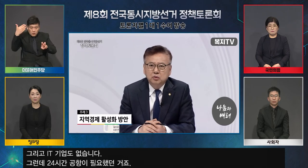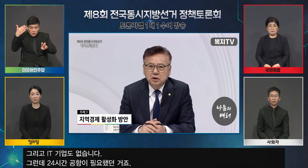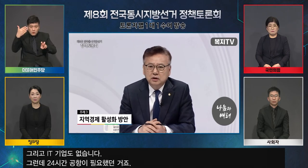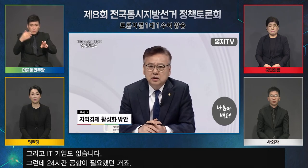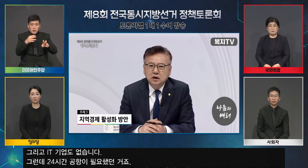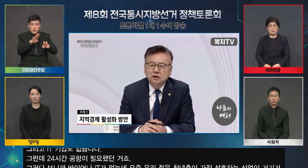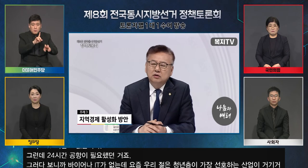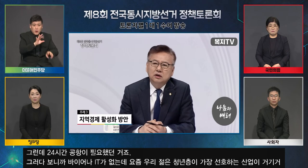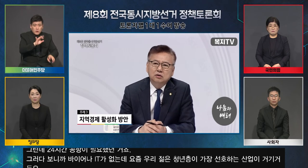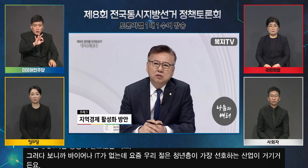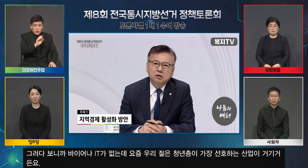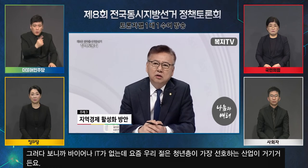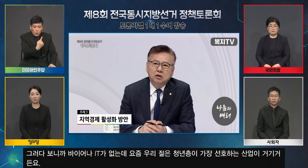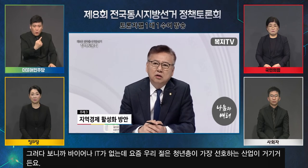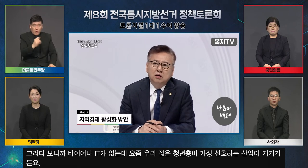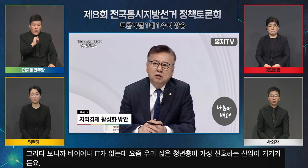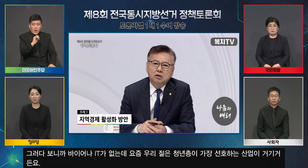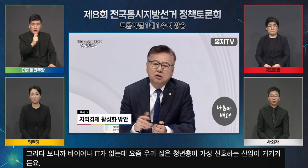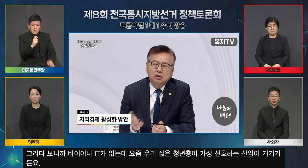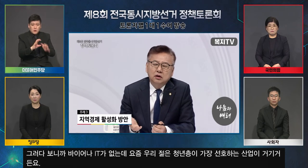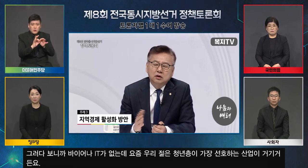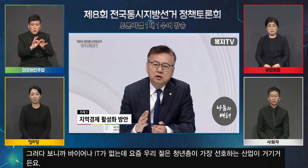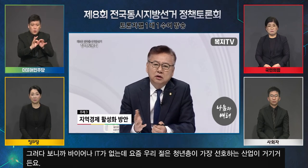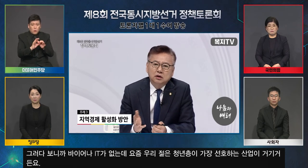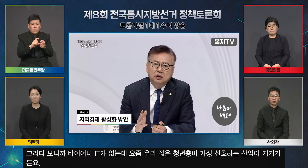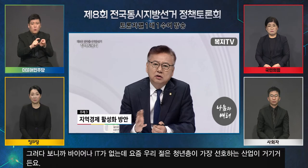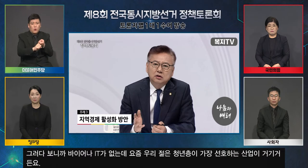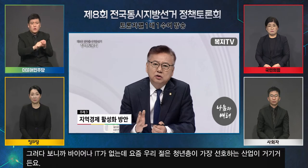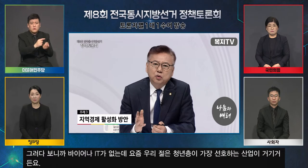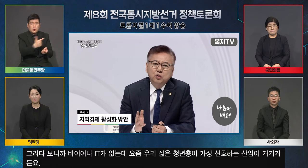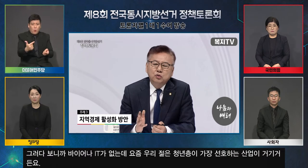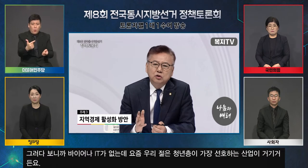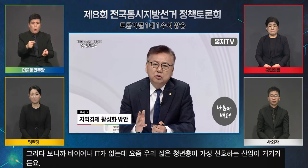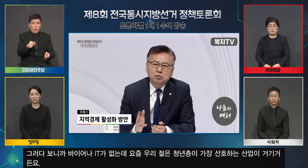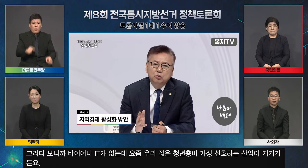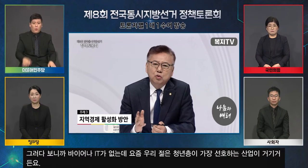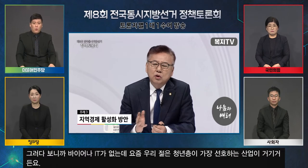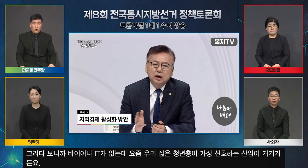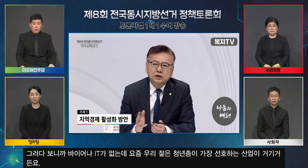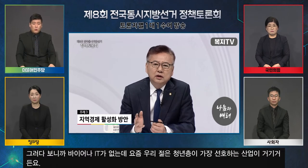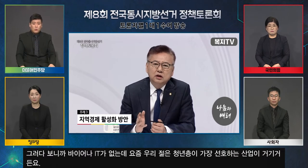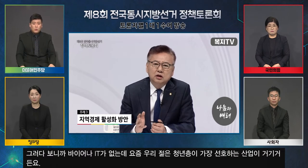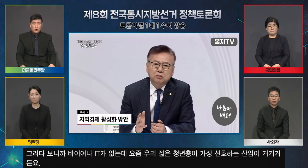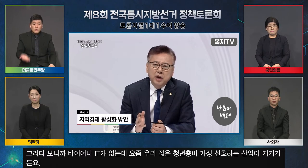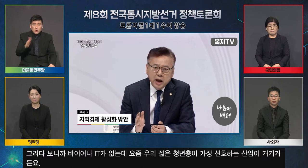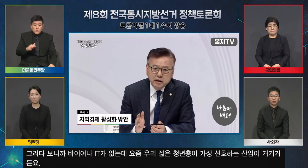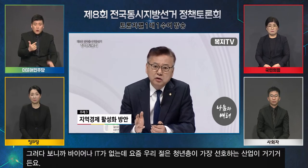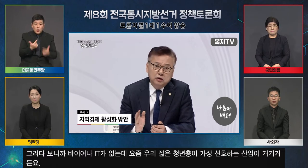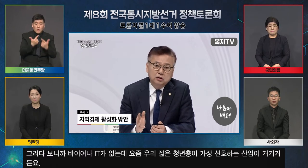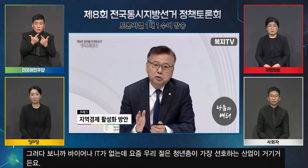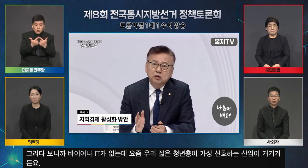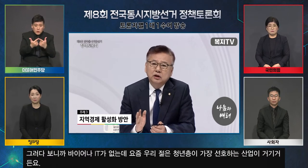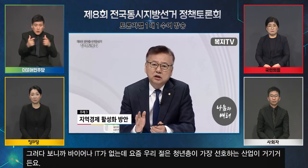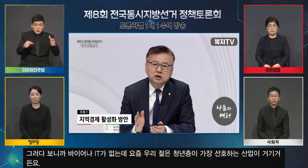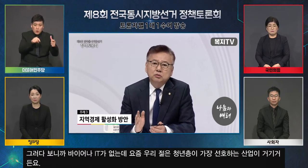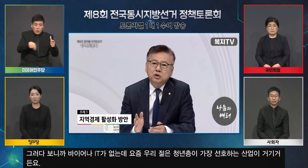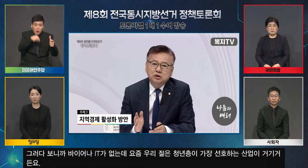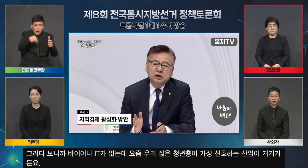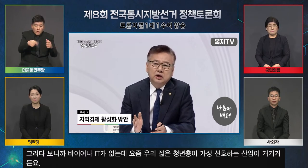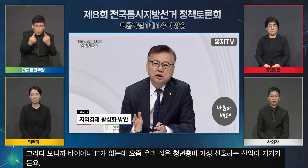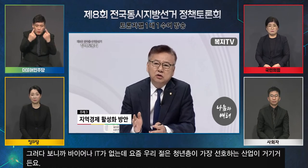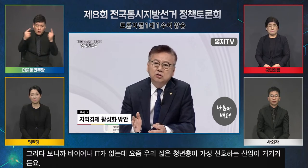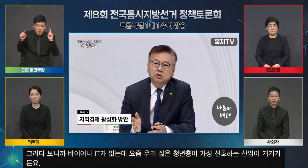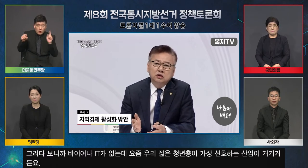있는 대학교라든가 이런 데서 이런 교육을 못 가르쳐야 되니까 매년, 벌써 한